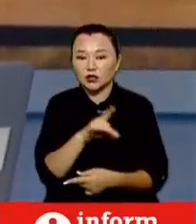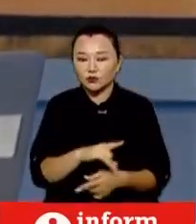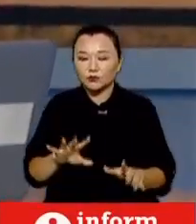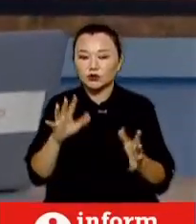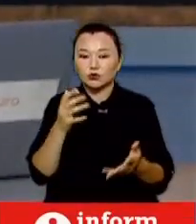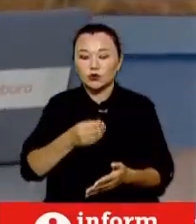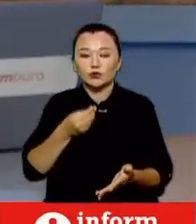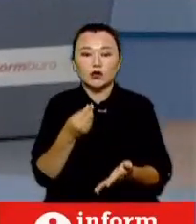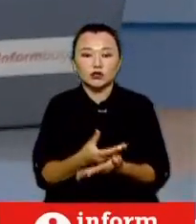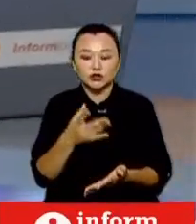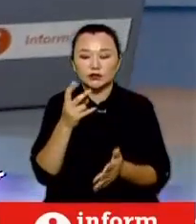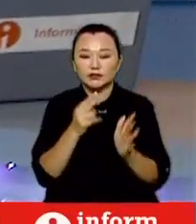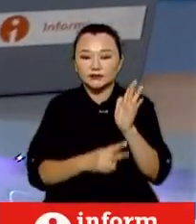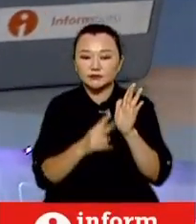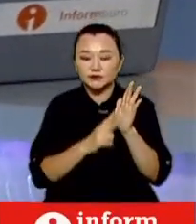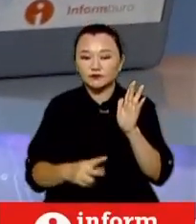произошло удорожание на